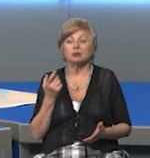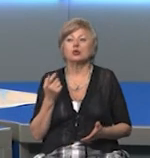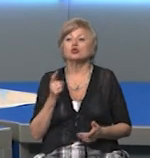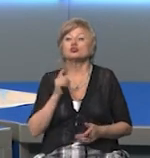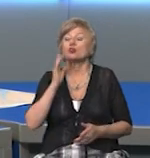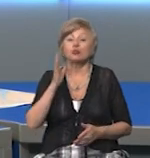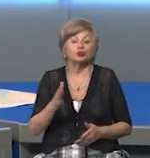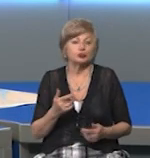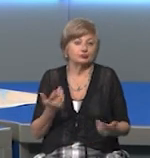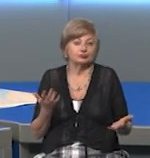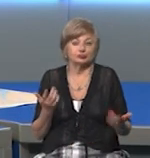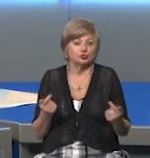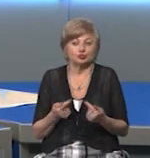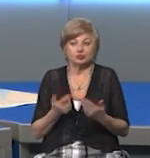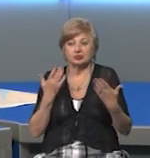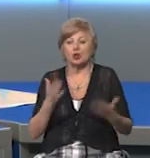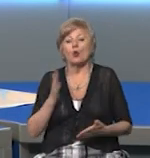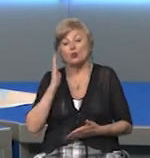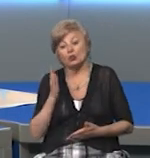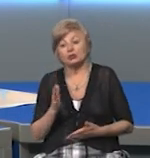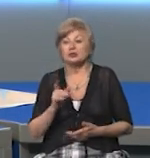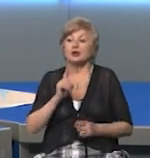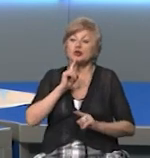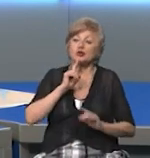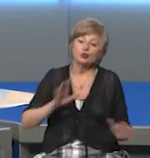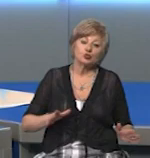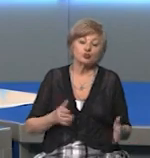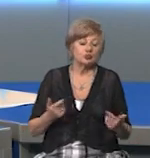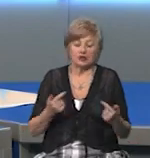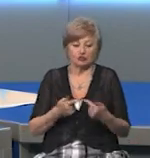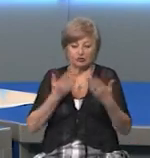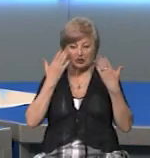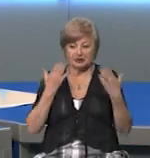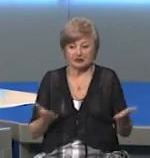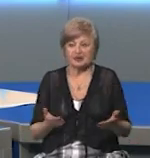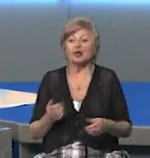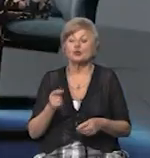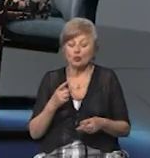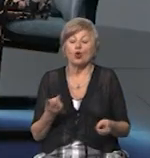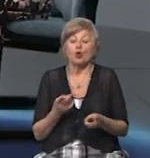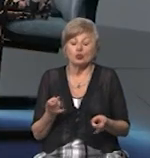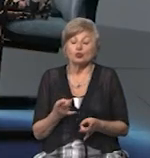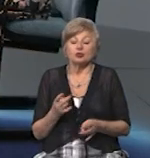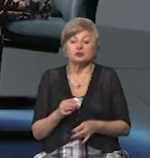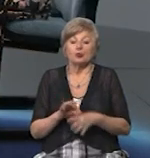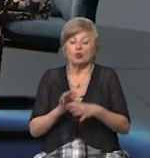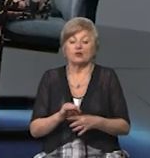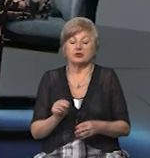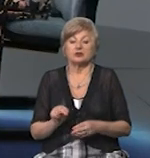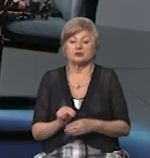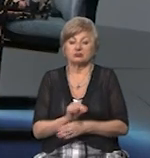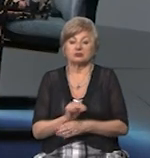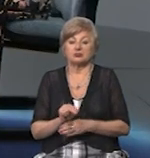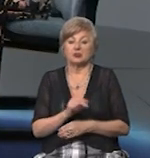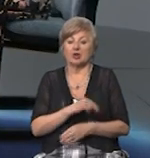що буде, бо, ну, якби будуть всі знати або не будуть всі знати, все одно ці роботи проводити треба. Якби це ремонт, і якщо